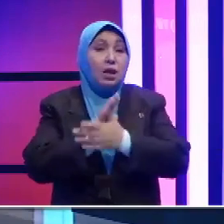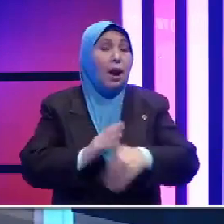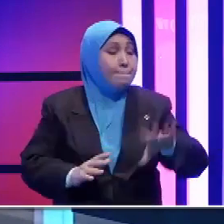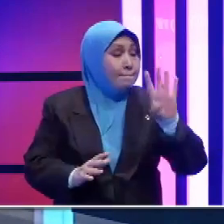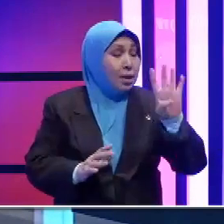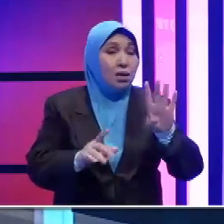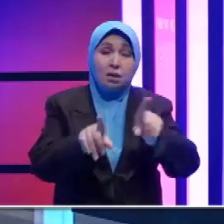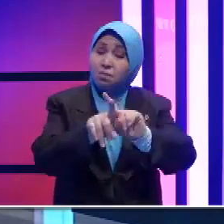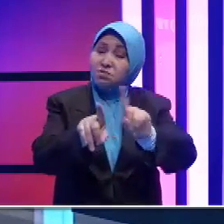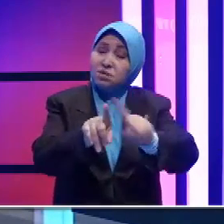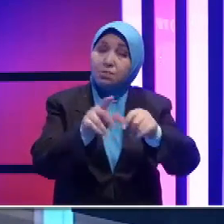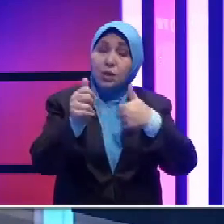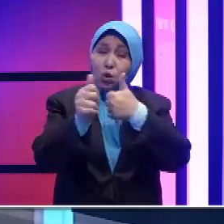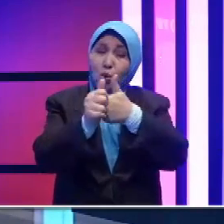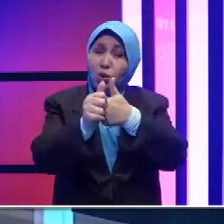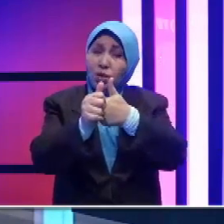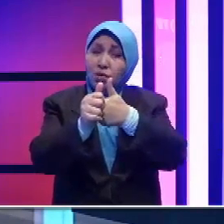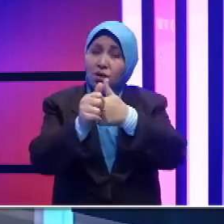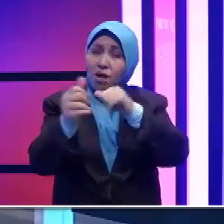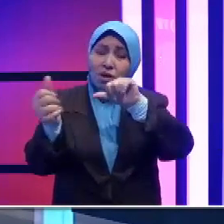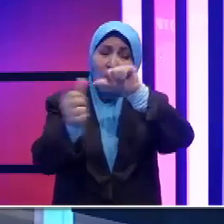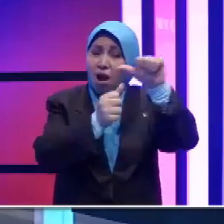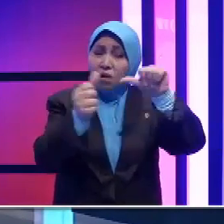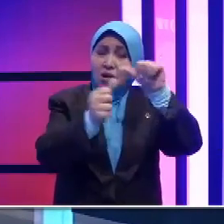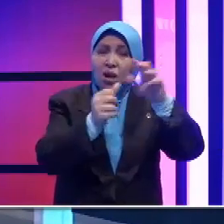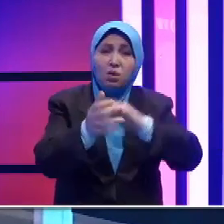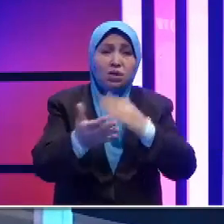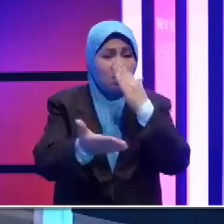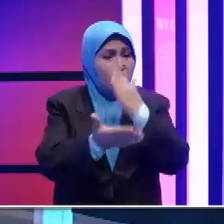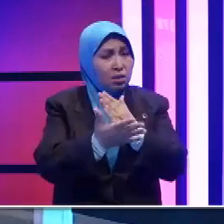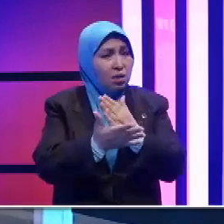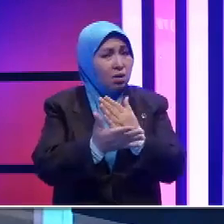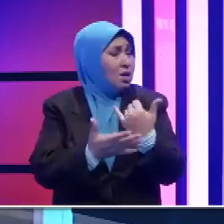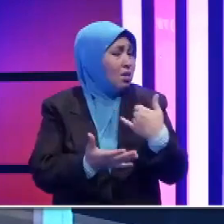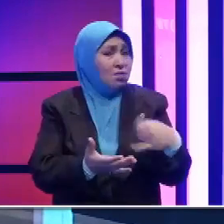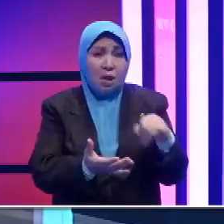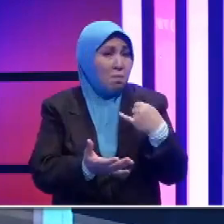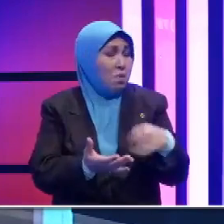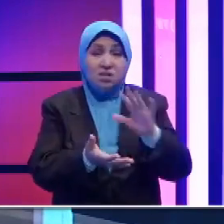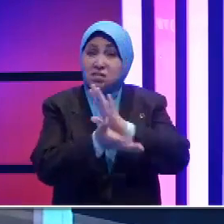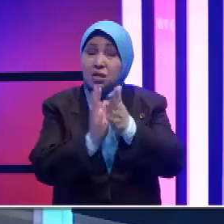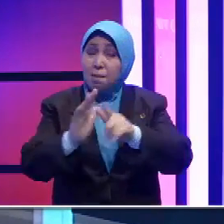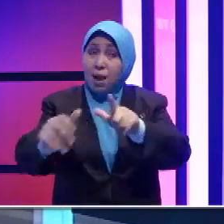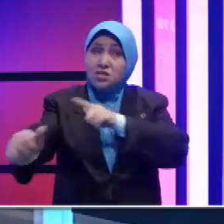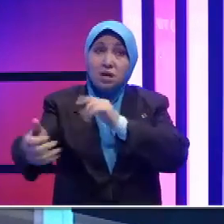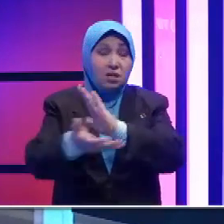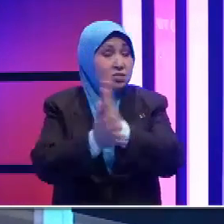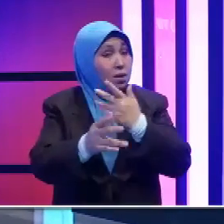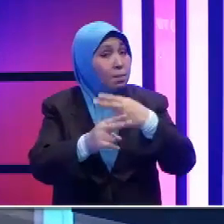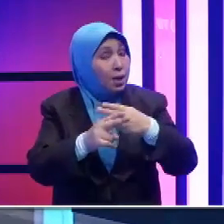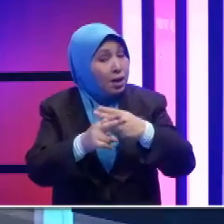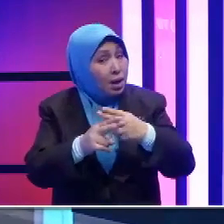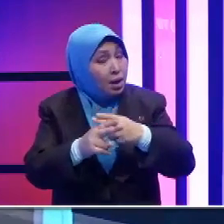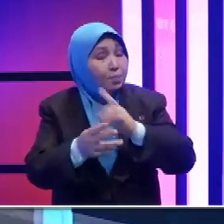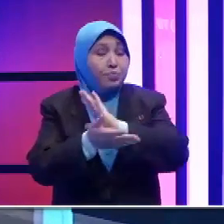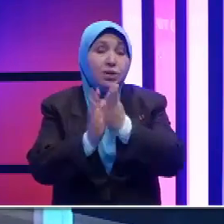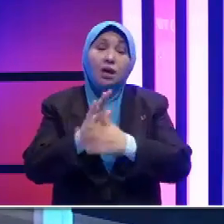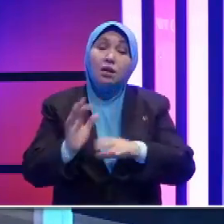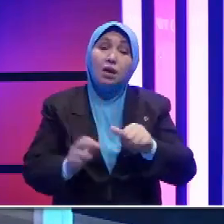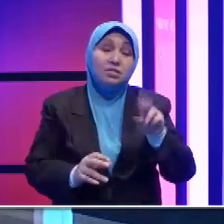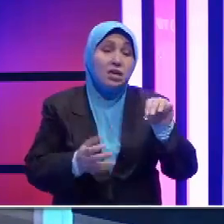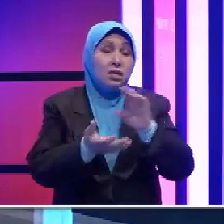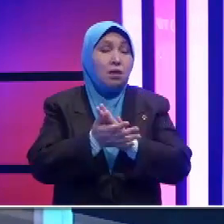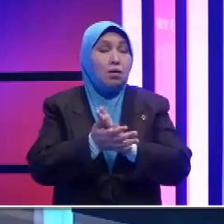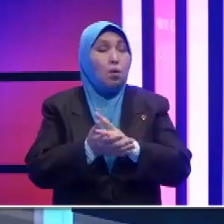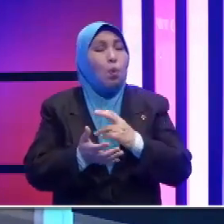Pulau gebe seminggu keadaan itu kalau kita wakaf kadang-kadang kita jadi panjang jadi pendek Karena kalau tidak jadi emak